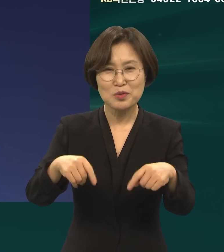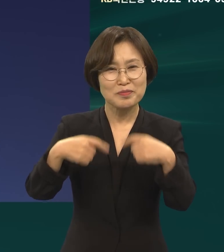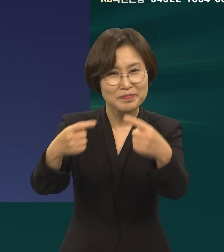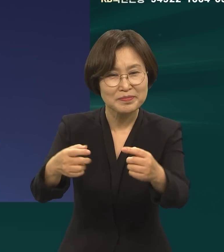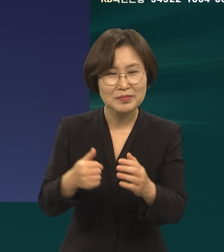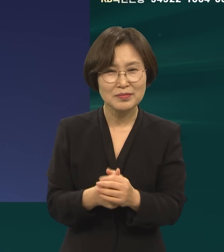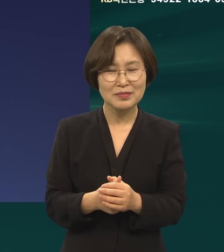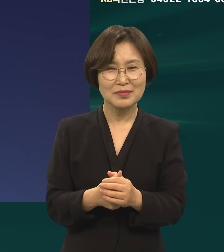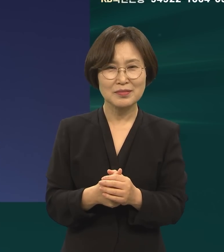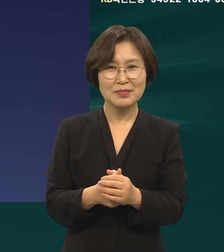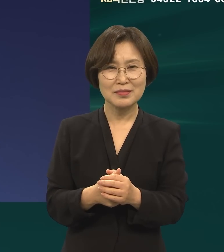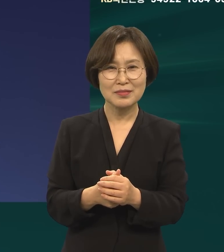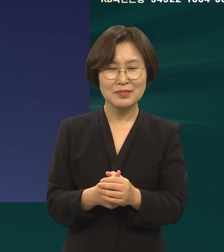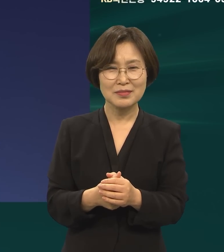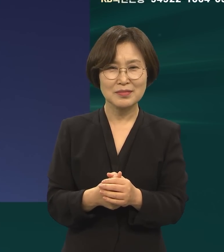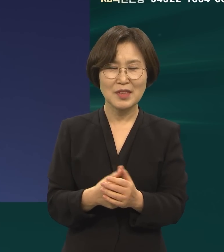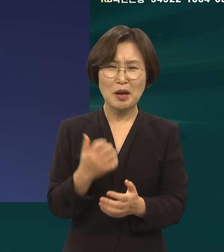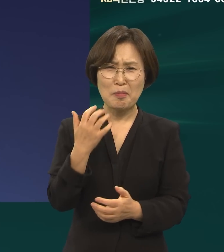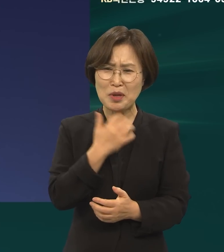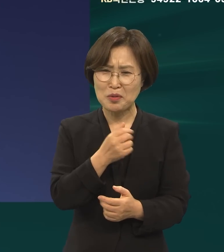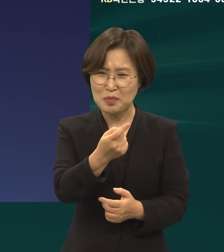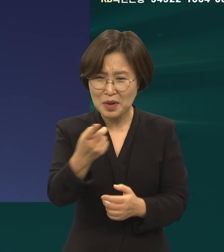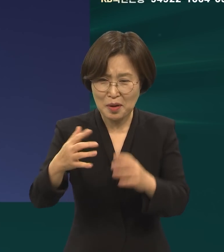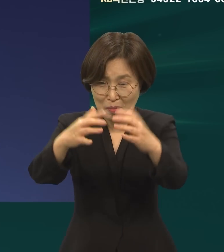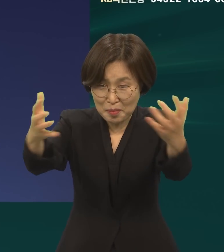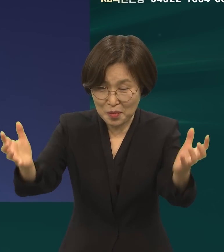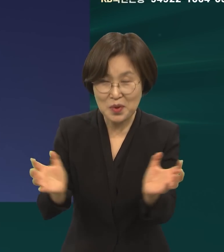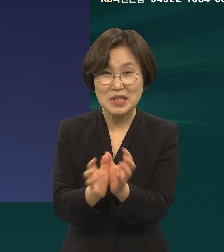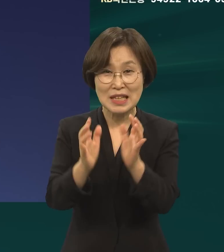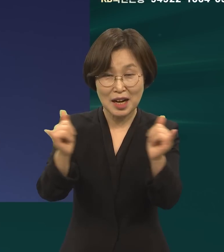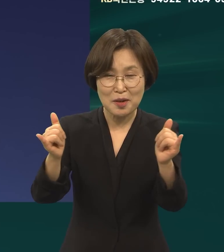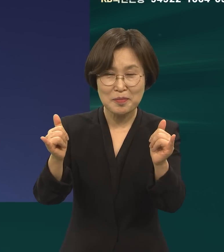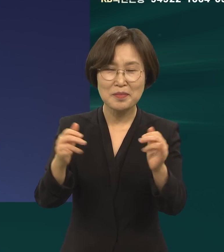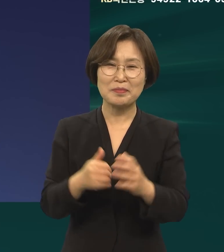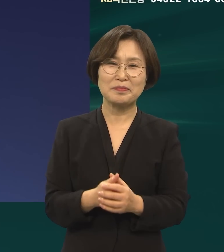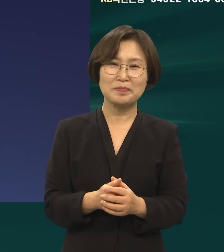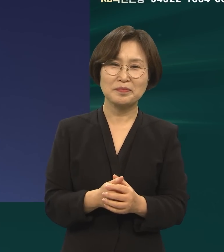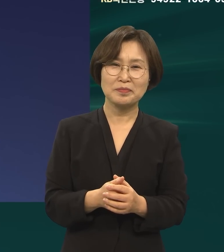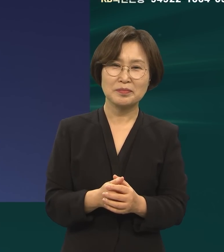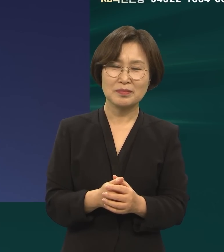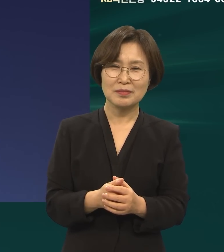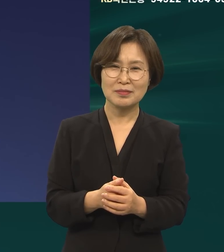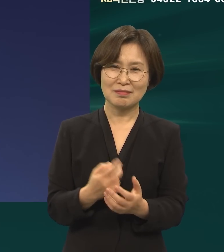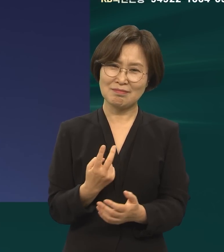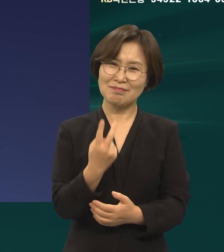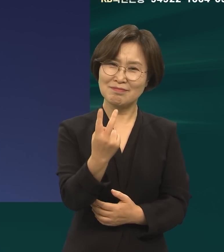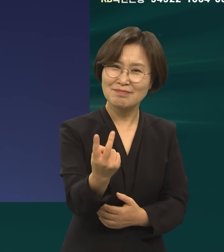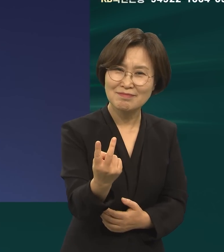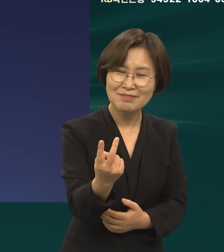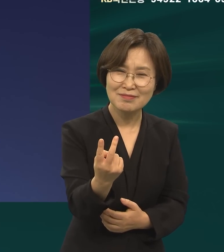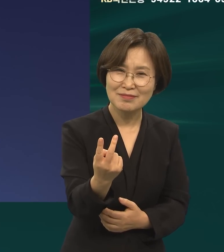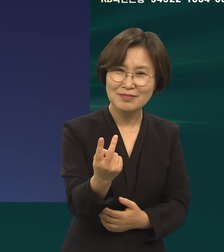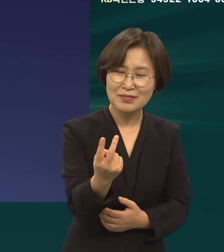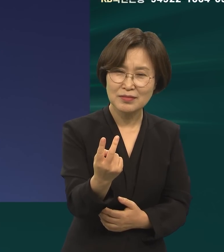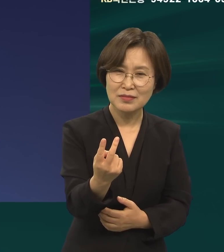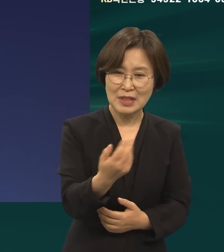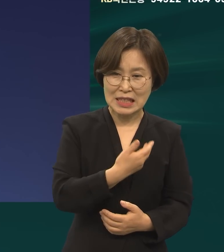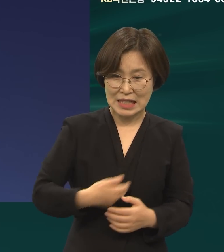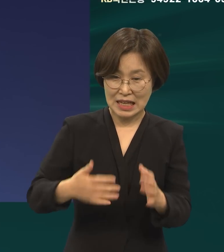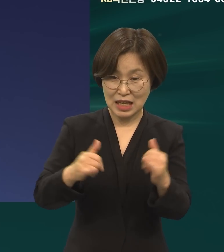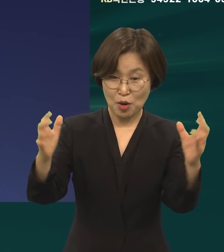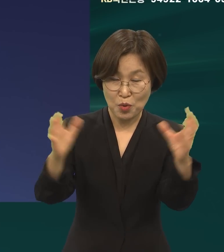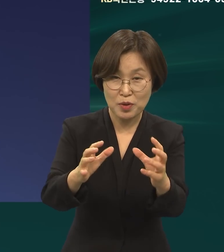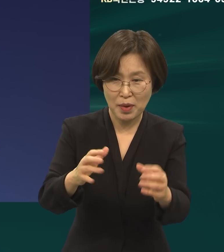그래서 제자들에게 이제 베드로를 좀 만났다. 그 간증하는 현장에 이들이 갑니다. 그리고 뭐라 하냐면 제자들이 있는